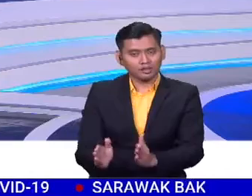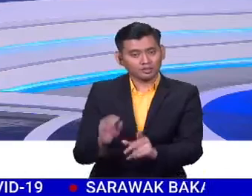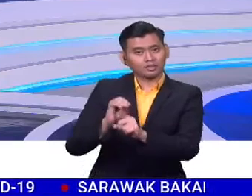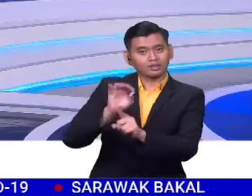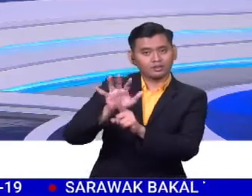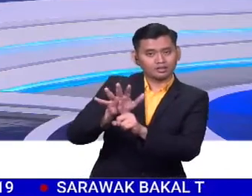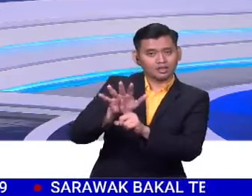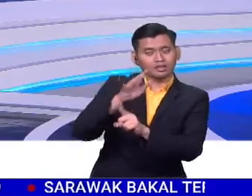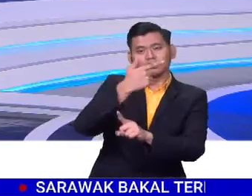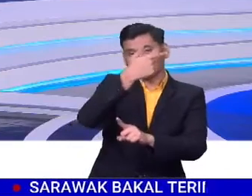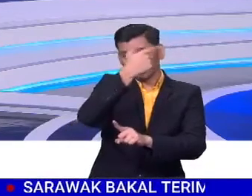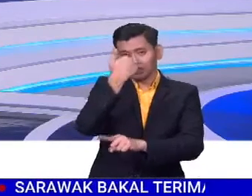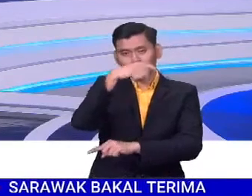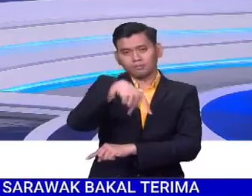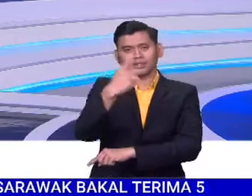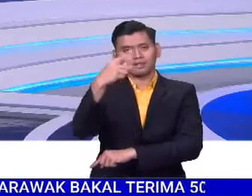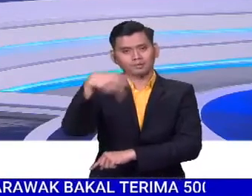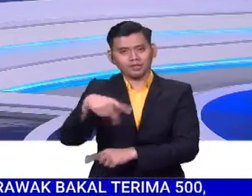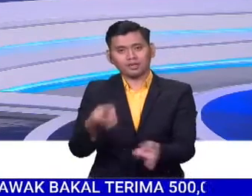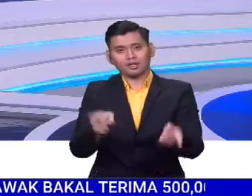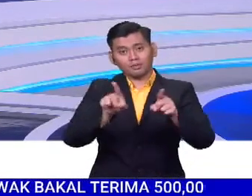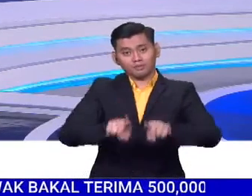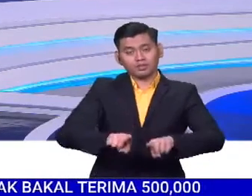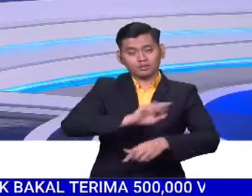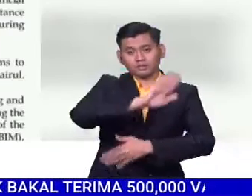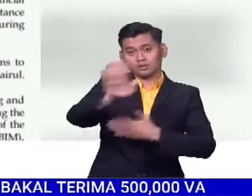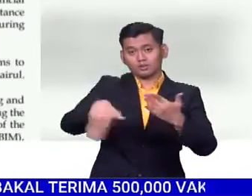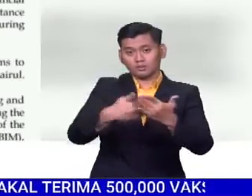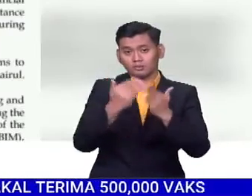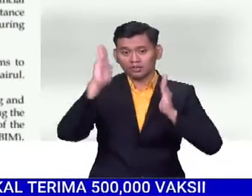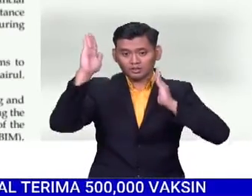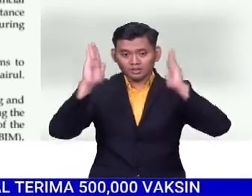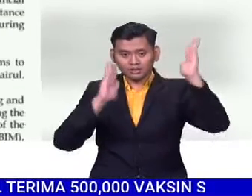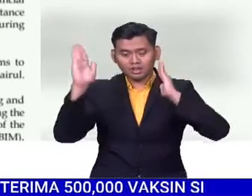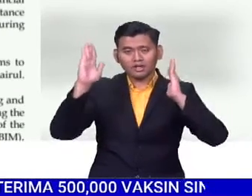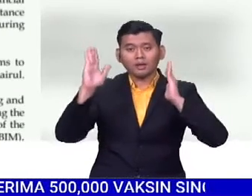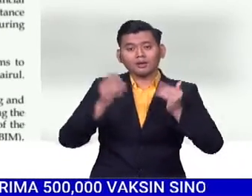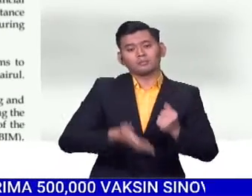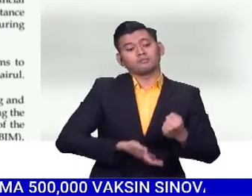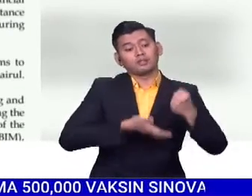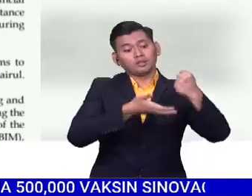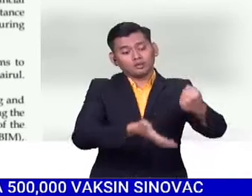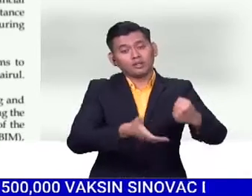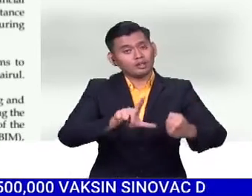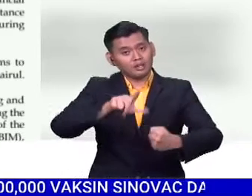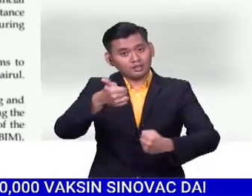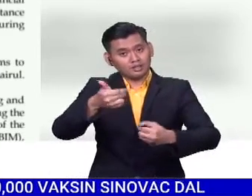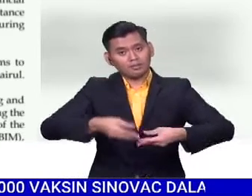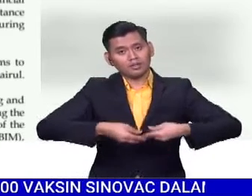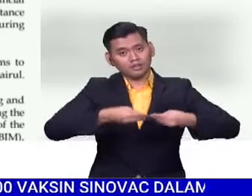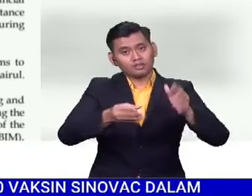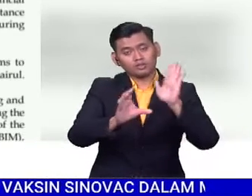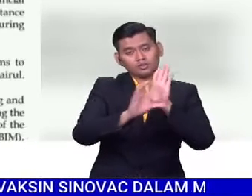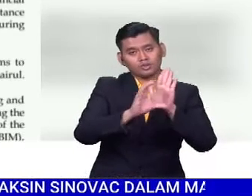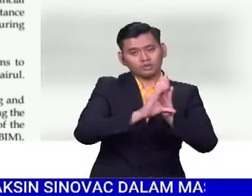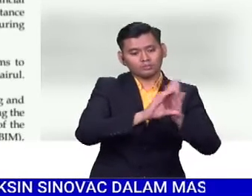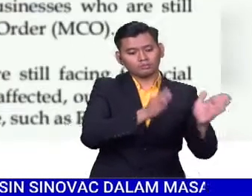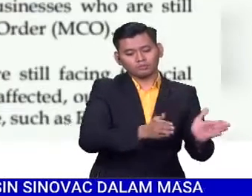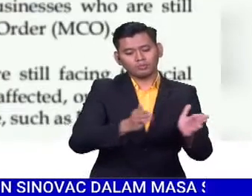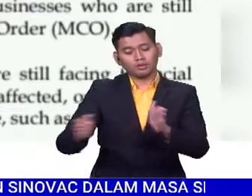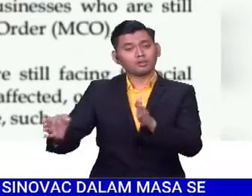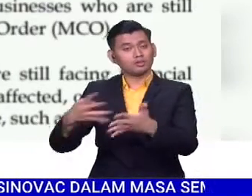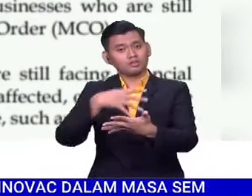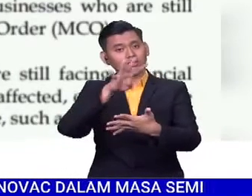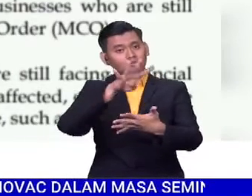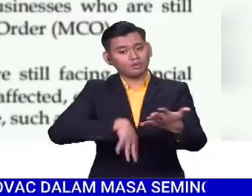kawanan pergerakan piketty diseluruh negara selain IDP bantuan lain turut diteruskan antaranya penstrukturan dan penjadualan